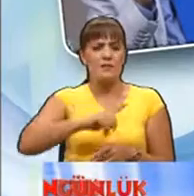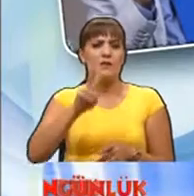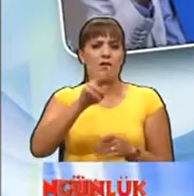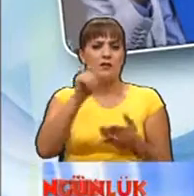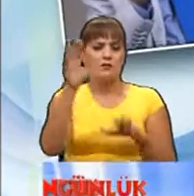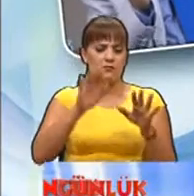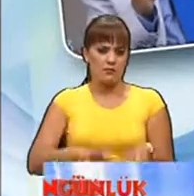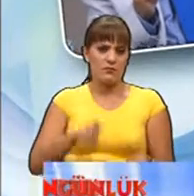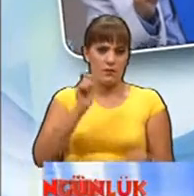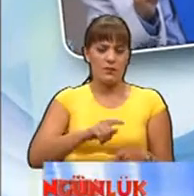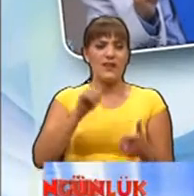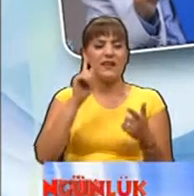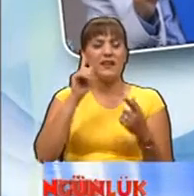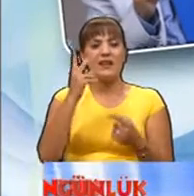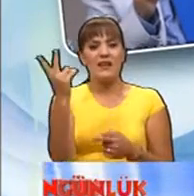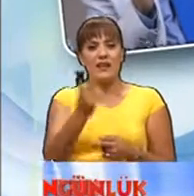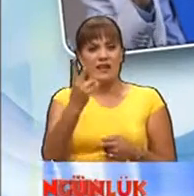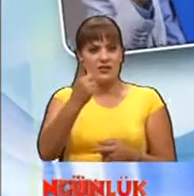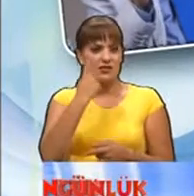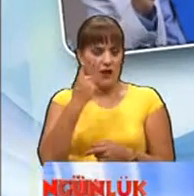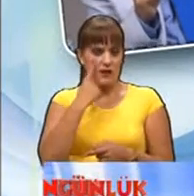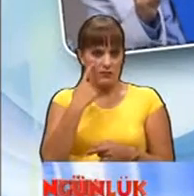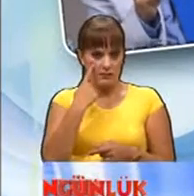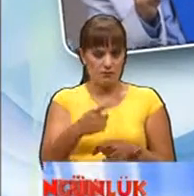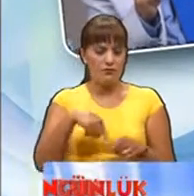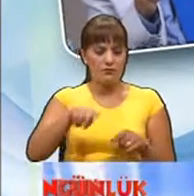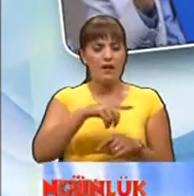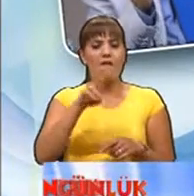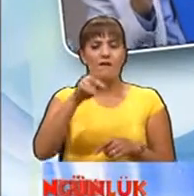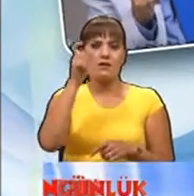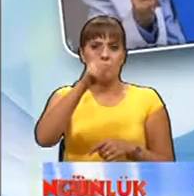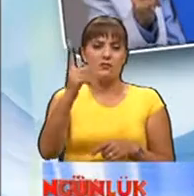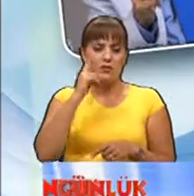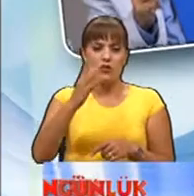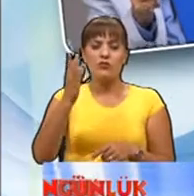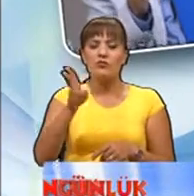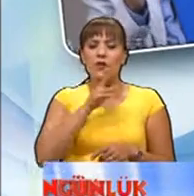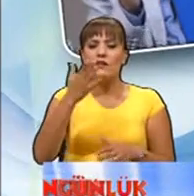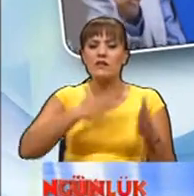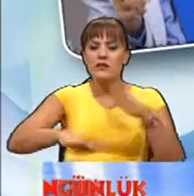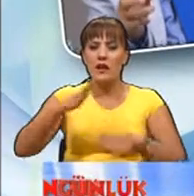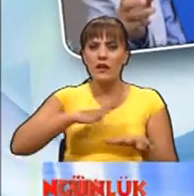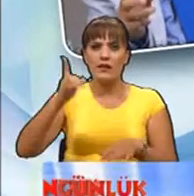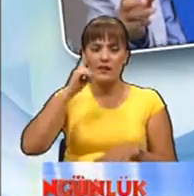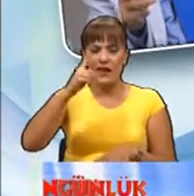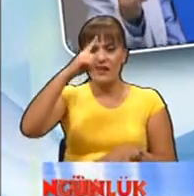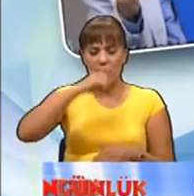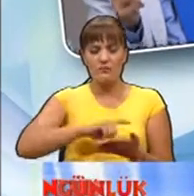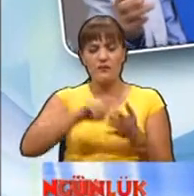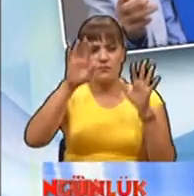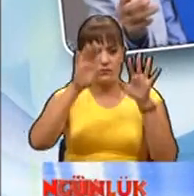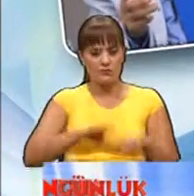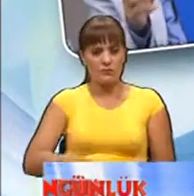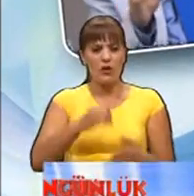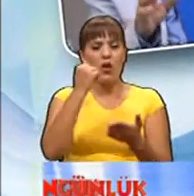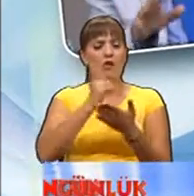yapabilirler. İki tanık huzurunda vasiyetçiyi dinler, son arzularını dinler, resmi senede döker,